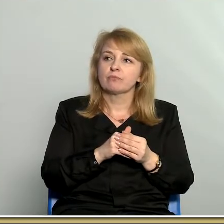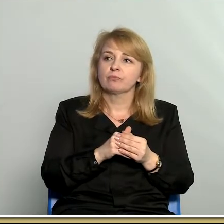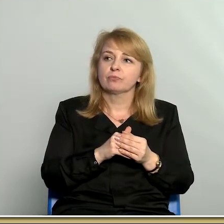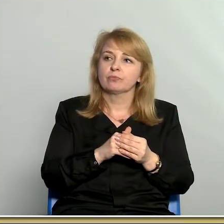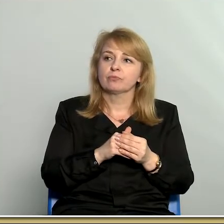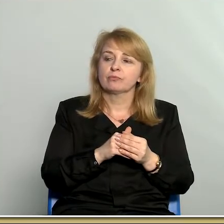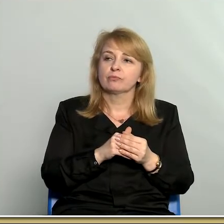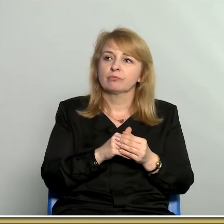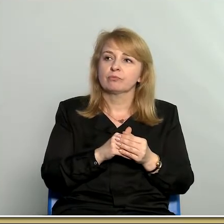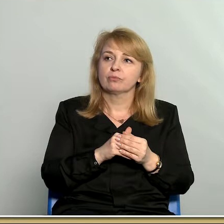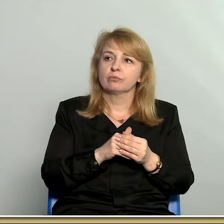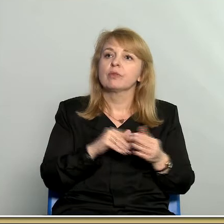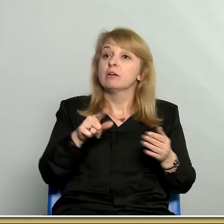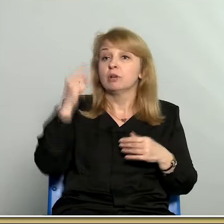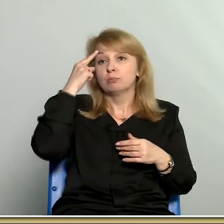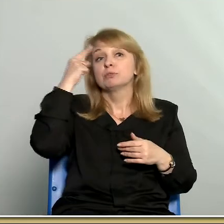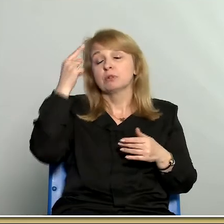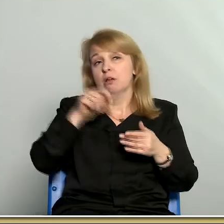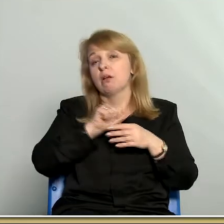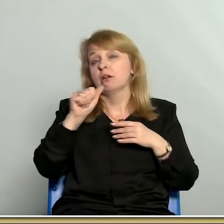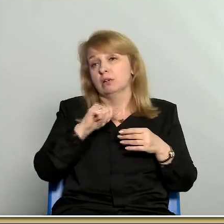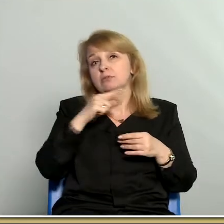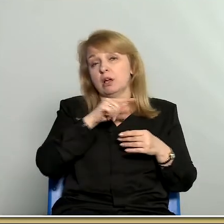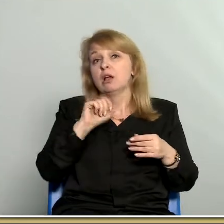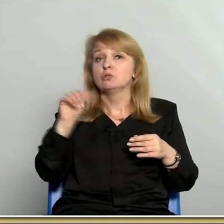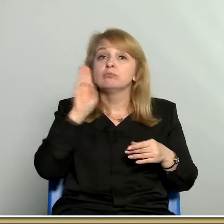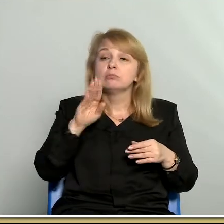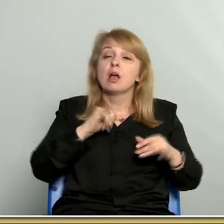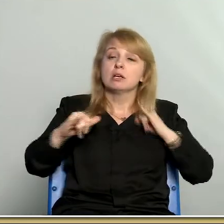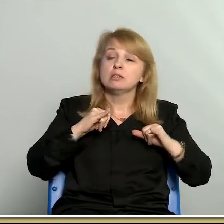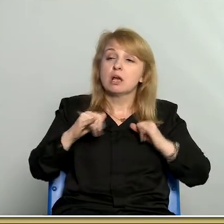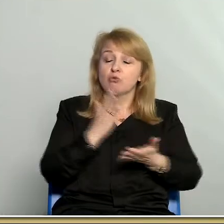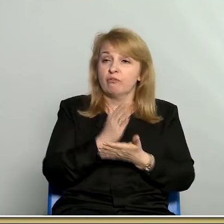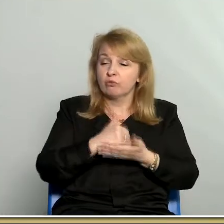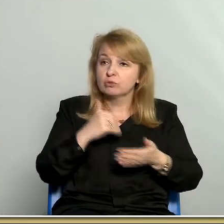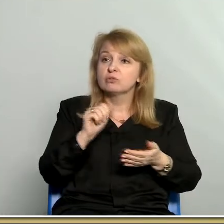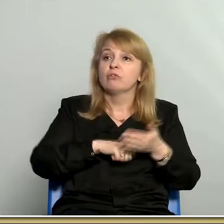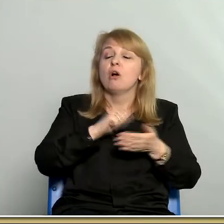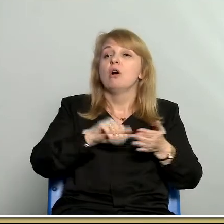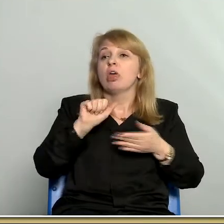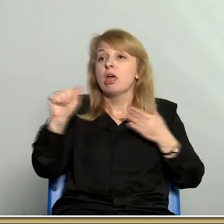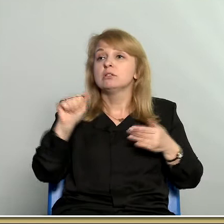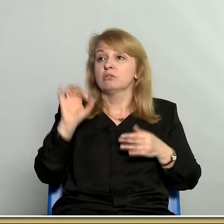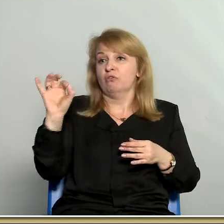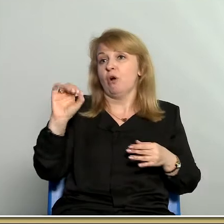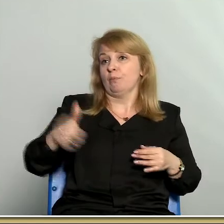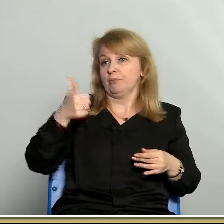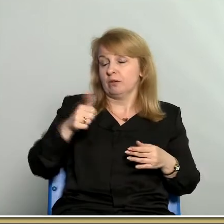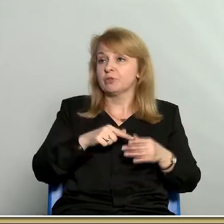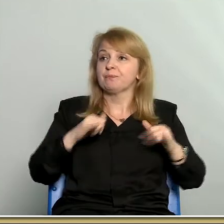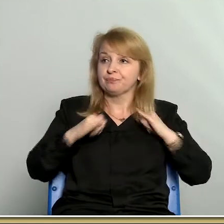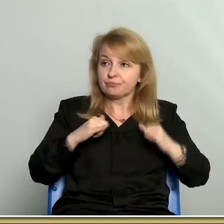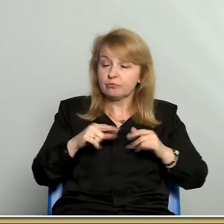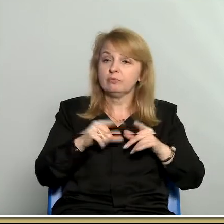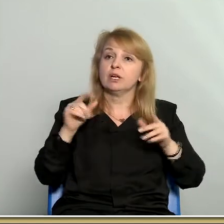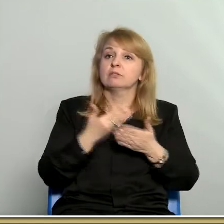Państwa przypomnienia, tu się nic nie zmieniło. Zarząd Województwa jest instytucją zarządzającą, w imieniu którego działa Departament Rozwoju Regionalnego i Funduszy